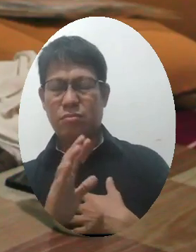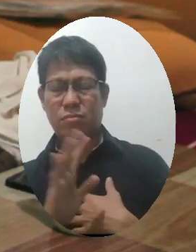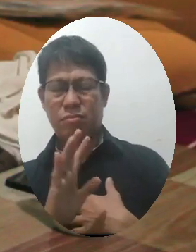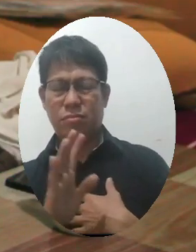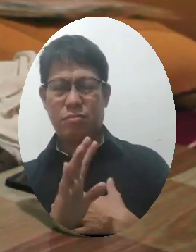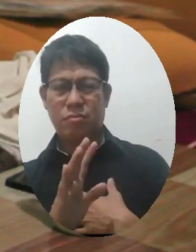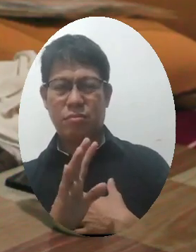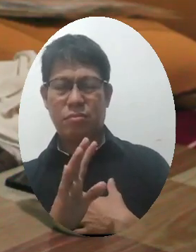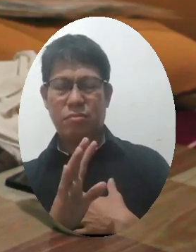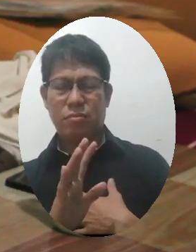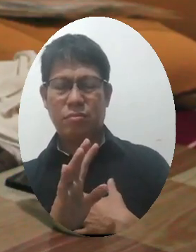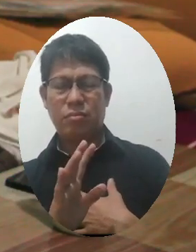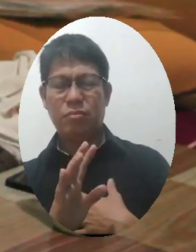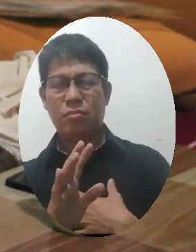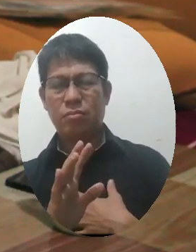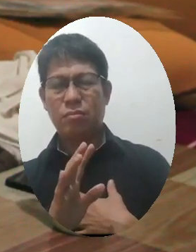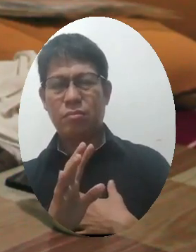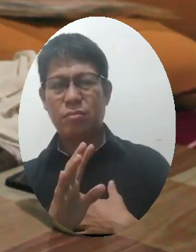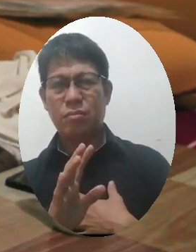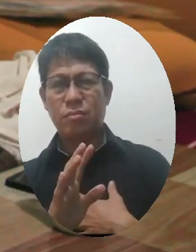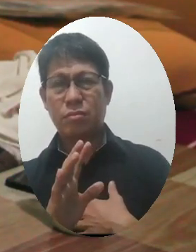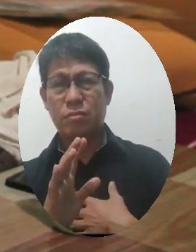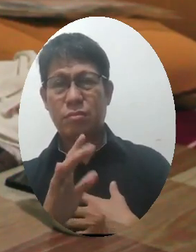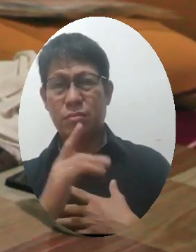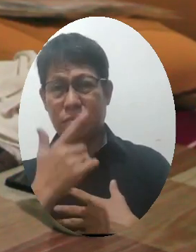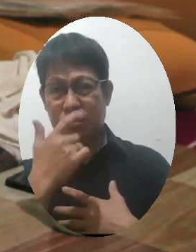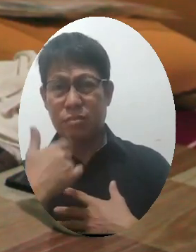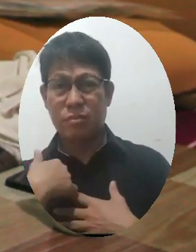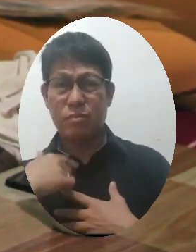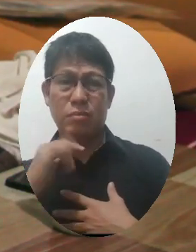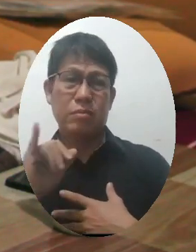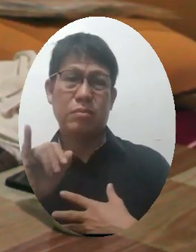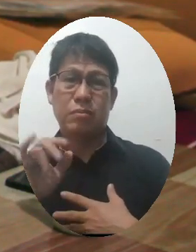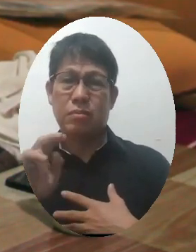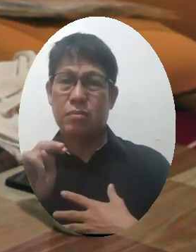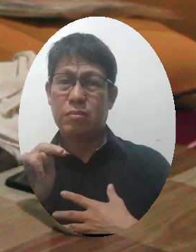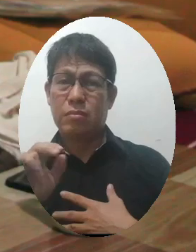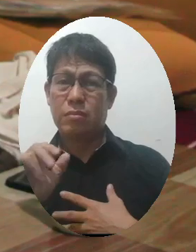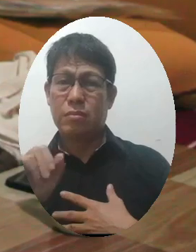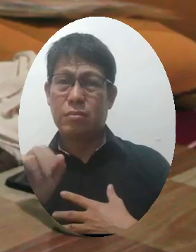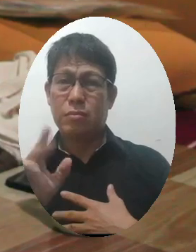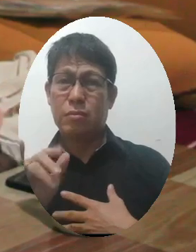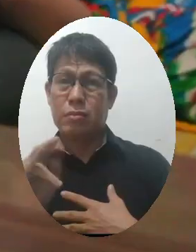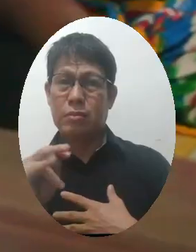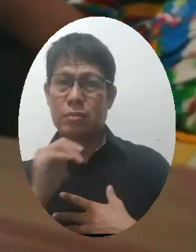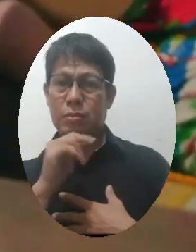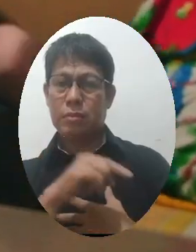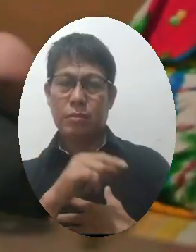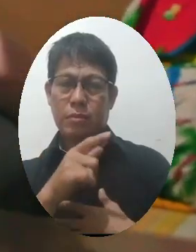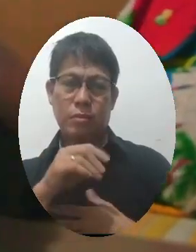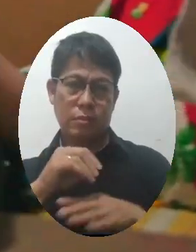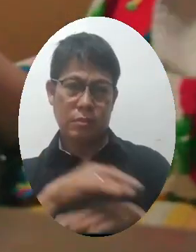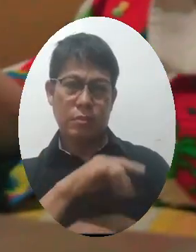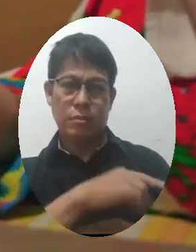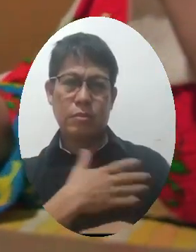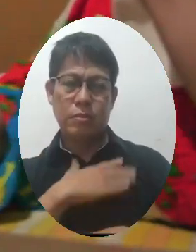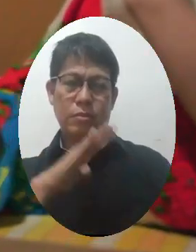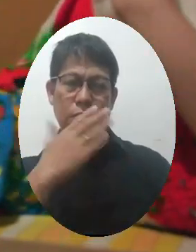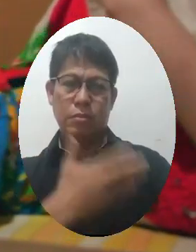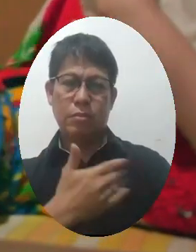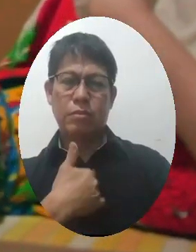pong kinalaman yung sakit ko kung bakit siya nagkaganyan. Kasi yung insulin naman daw po na ginagamit ko, hindi naman daw po naka-apekto sa kanya